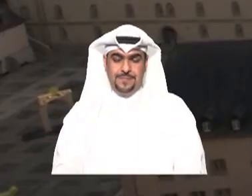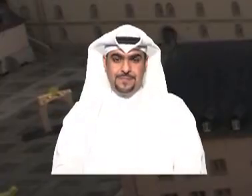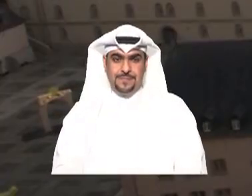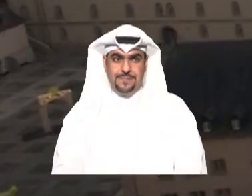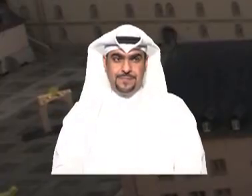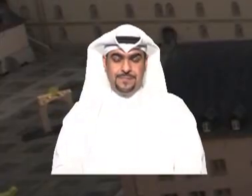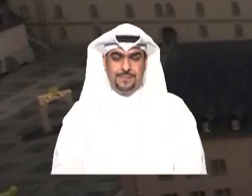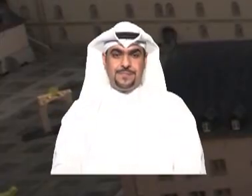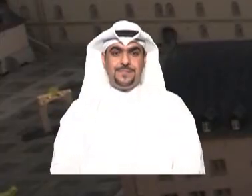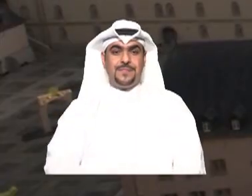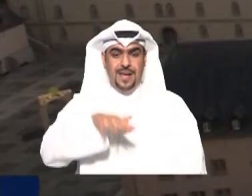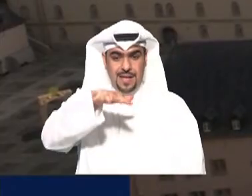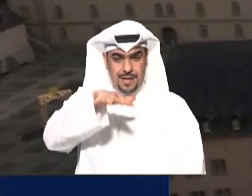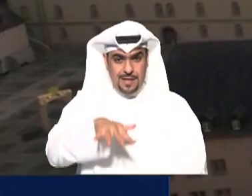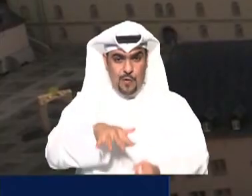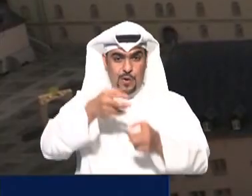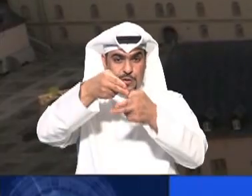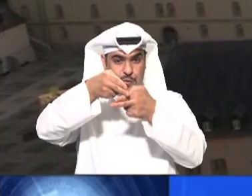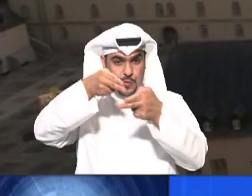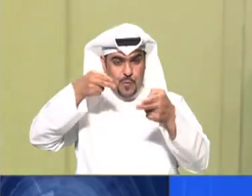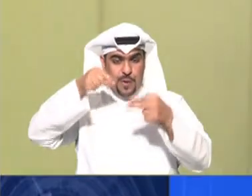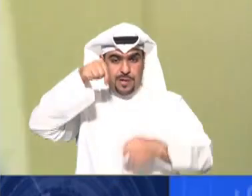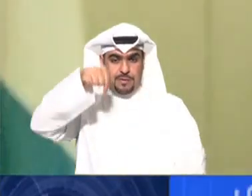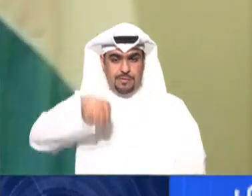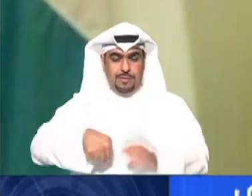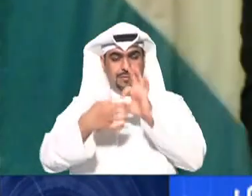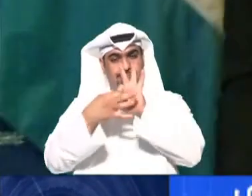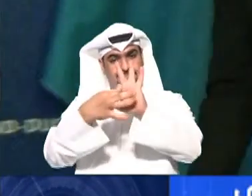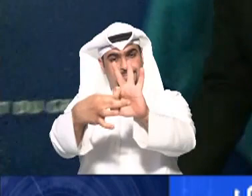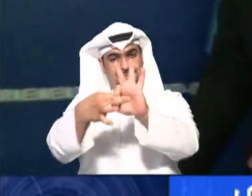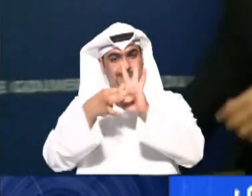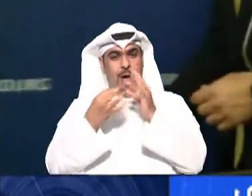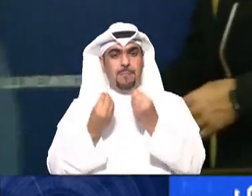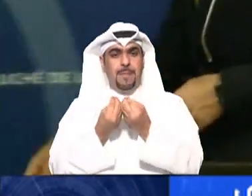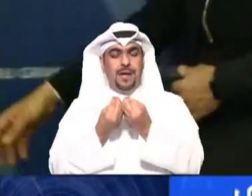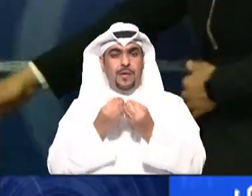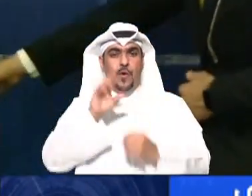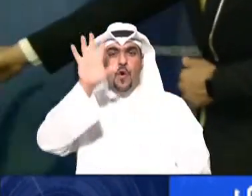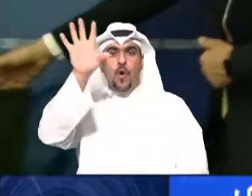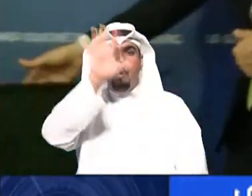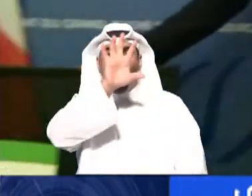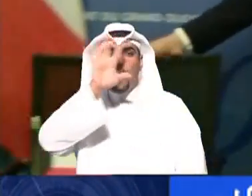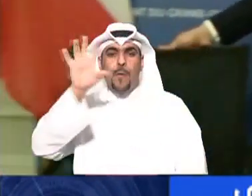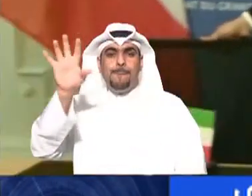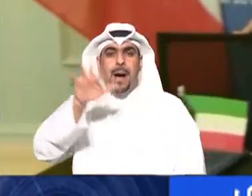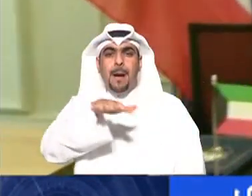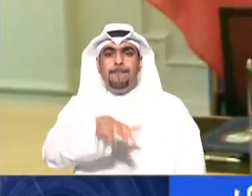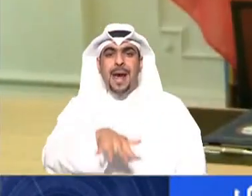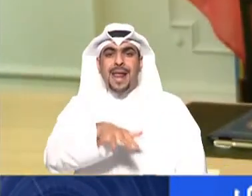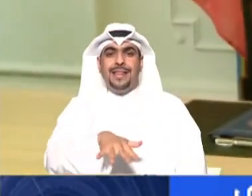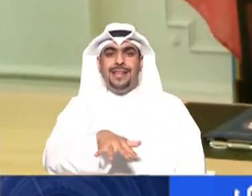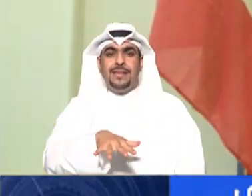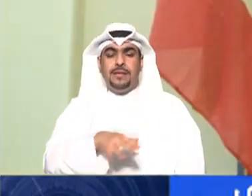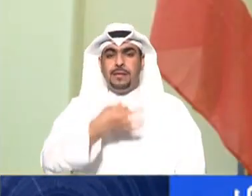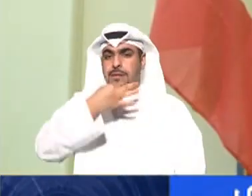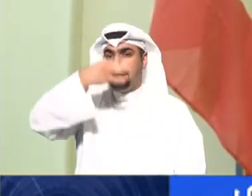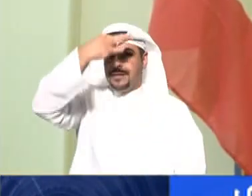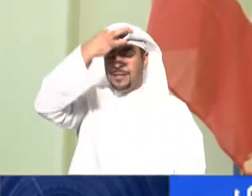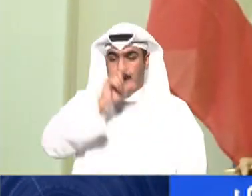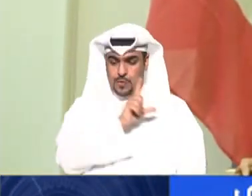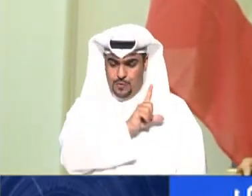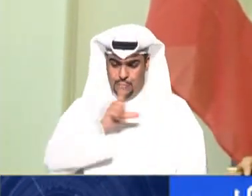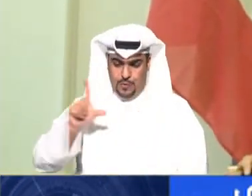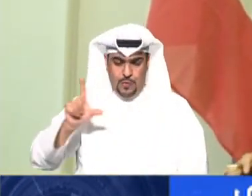سعيا لتعزيز التعاون الاقتصادي والتبادل الاستثماري، وقعت دولة الكويت مع دولة لوكسمبورغ